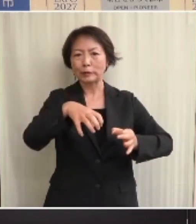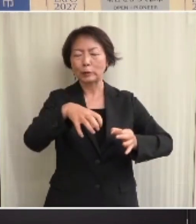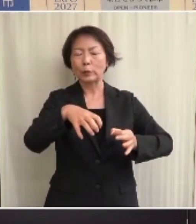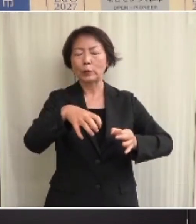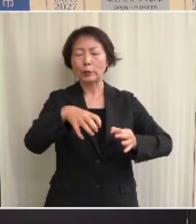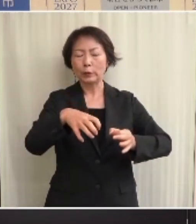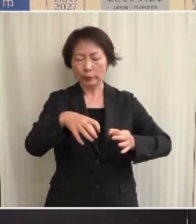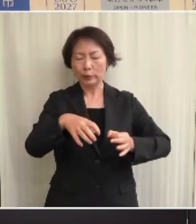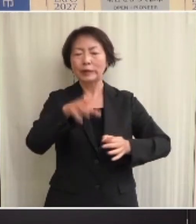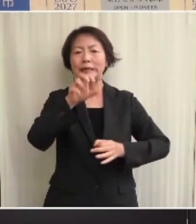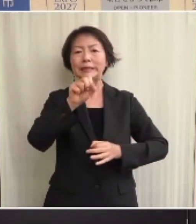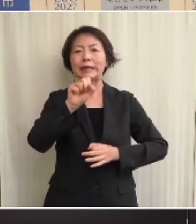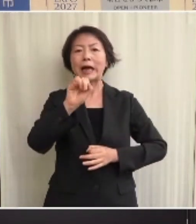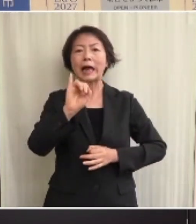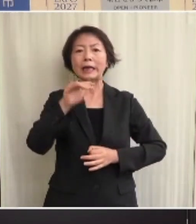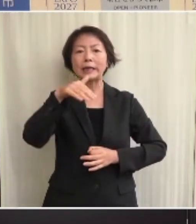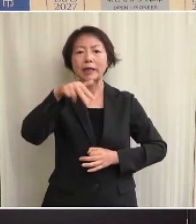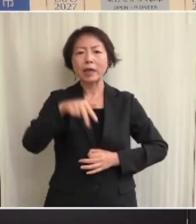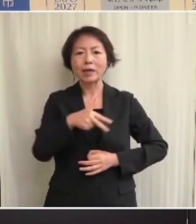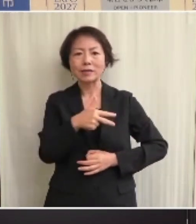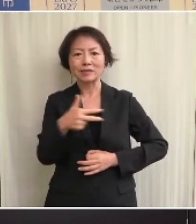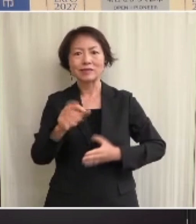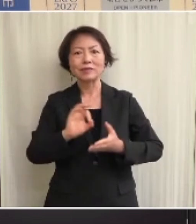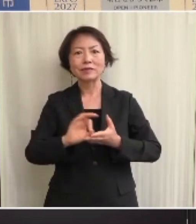用が有効であろうかというふうに思います。